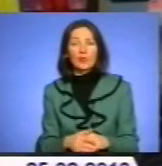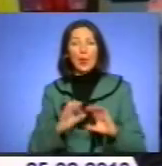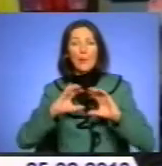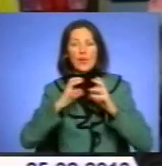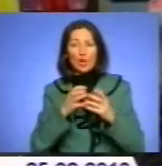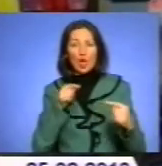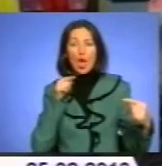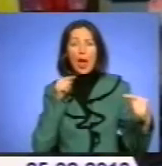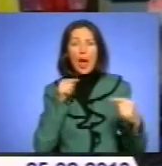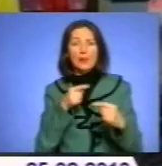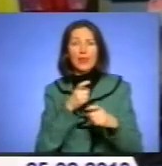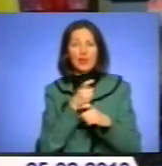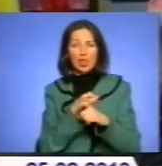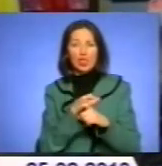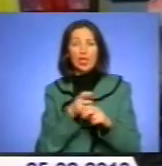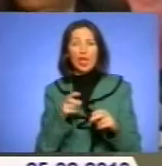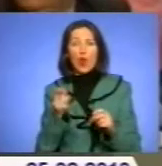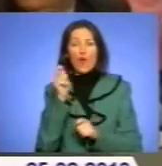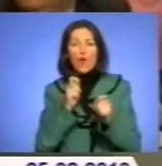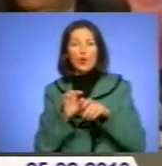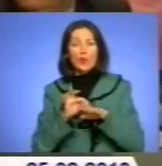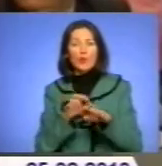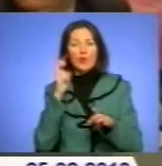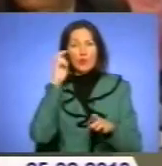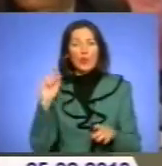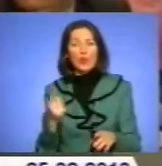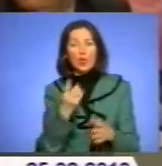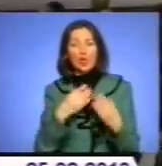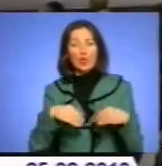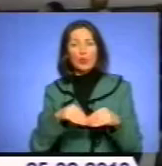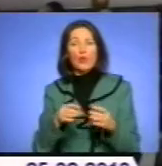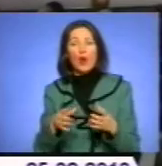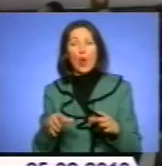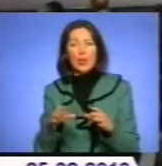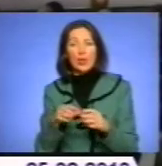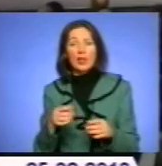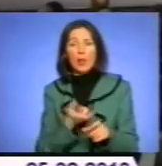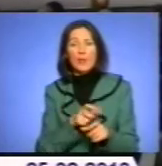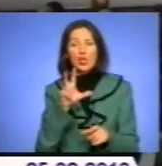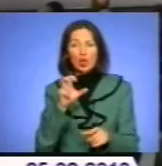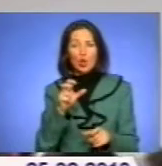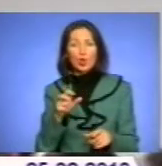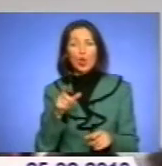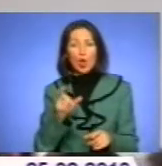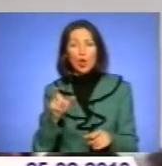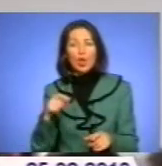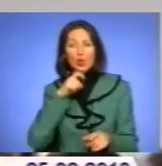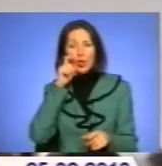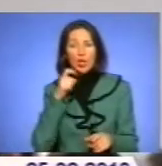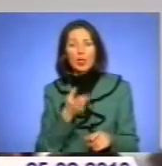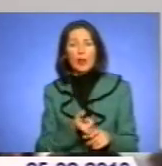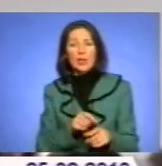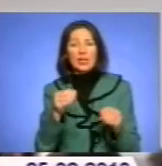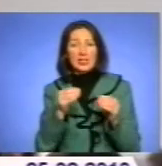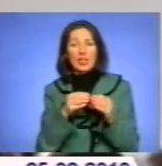Міжнародний антифашистський форум проводиться у Києві вперше. Утім, зумів об'єднати більше 300 однодумців з України, декілька десятків громадських організацій з країн